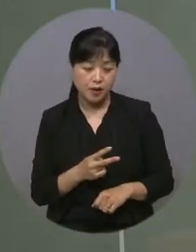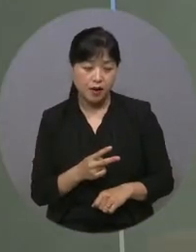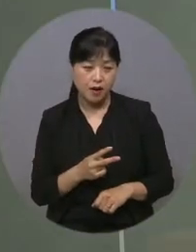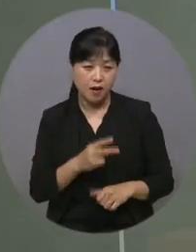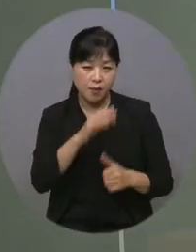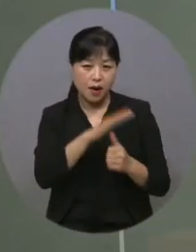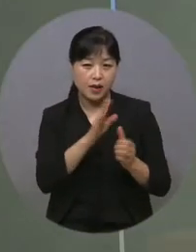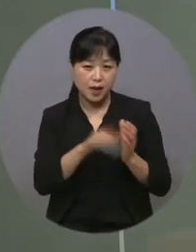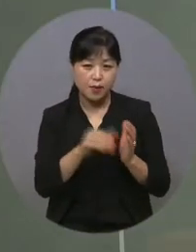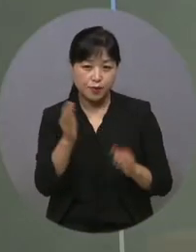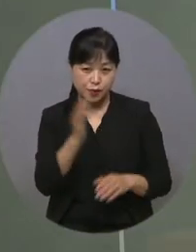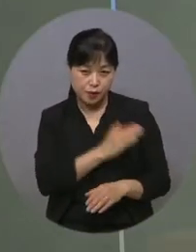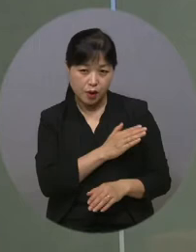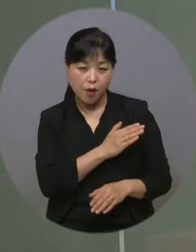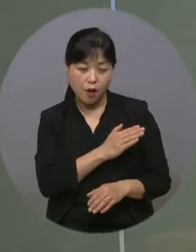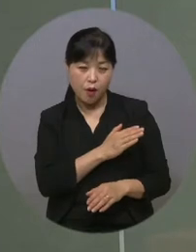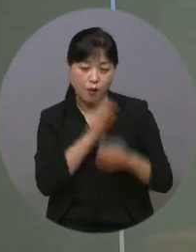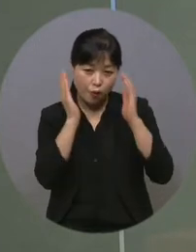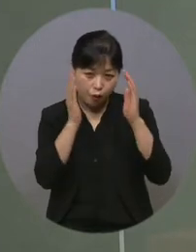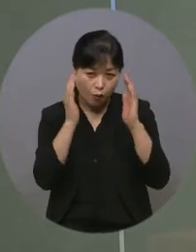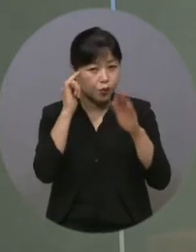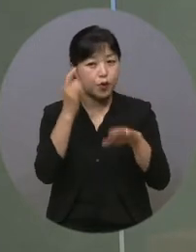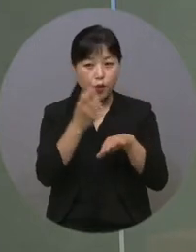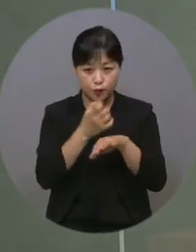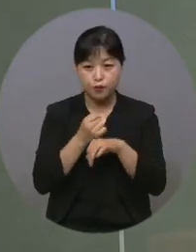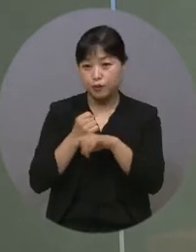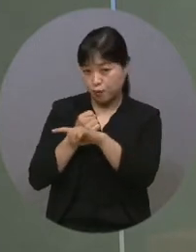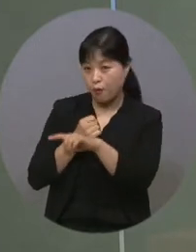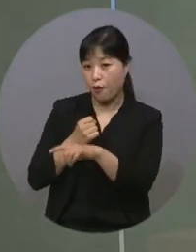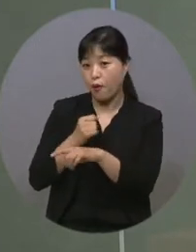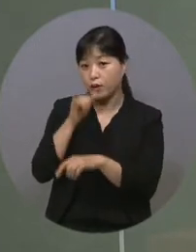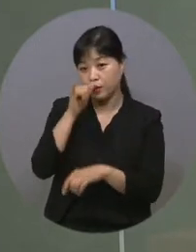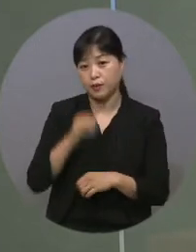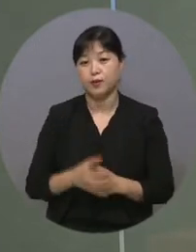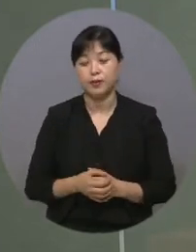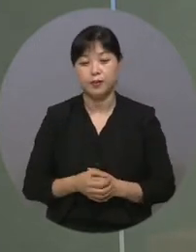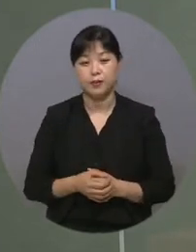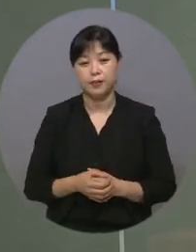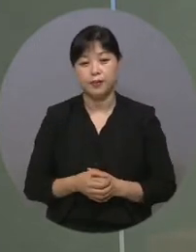하는데, 이 어린이들에게 특히